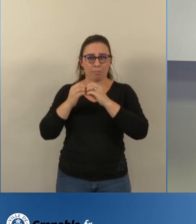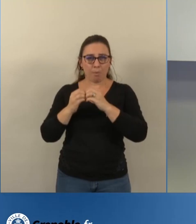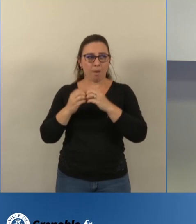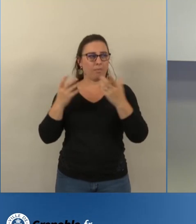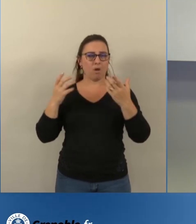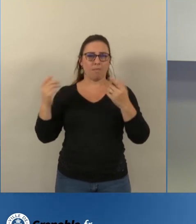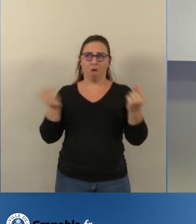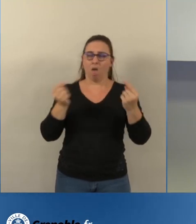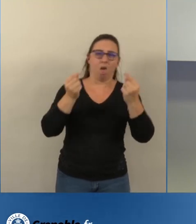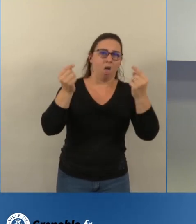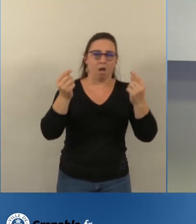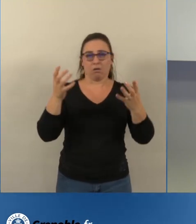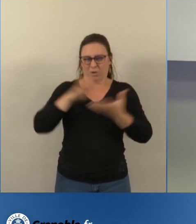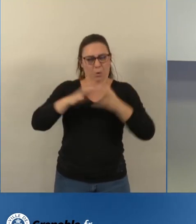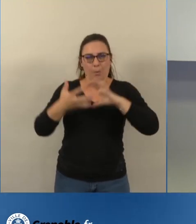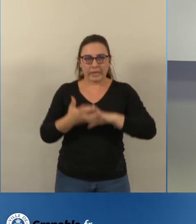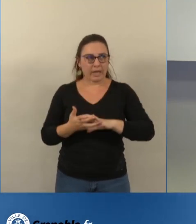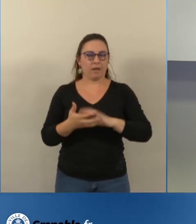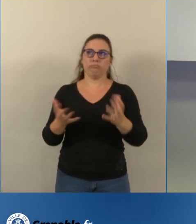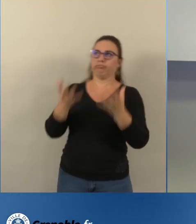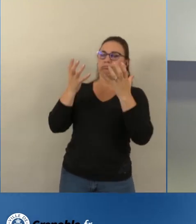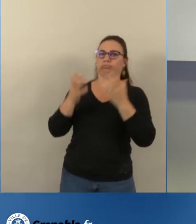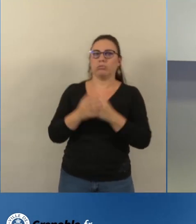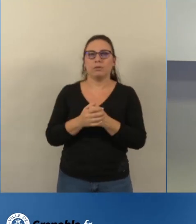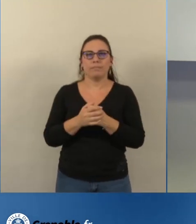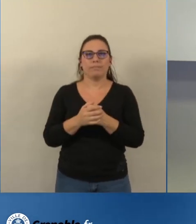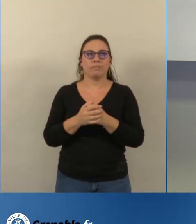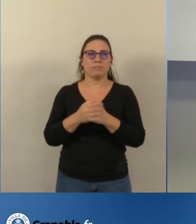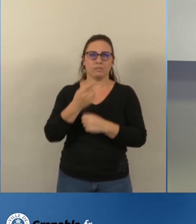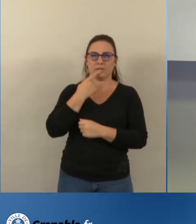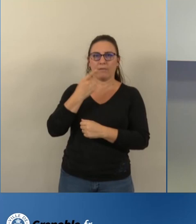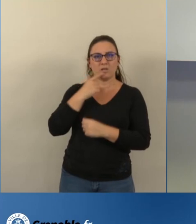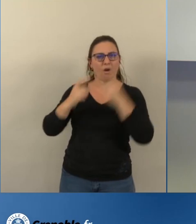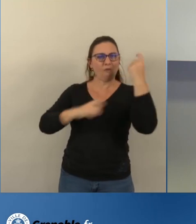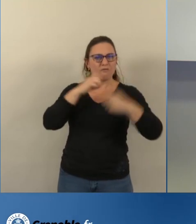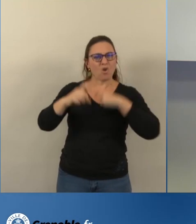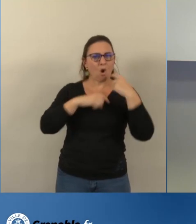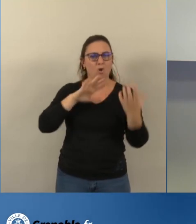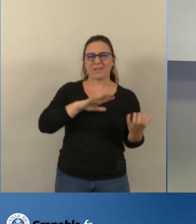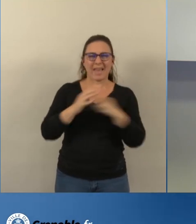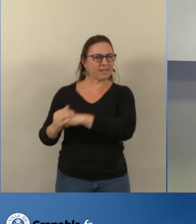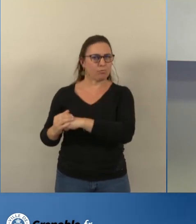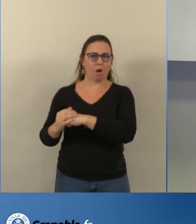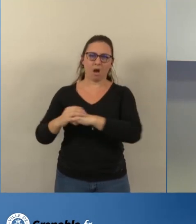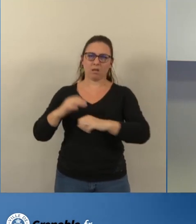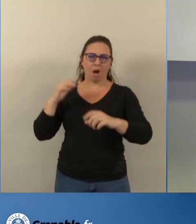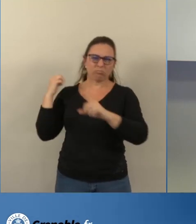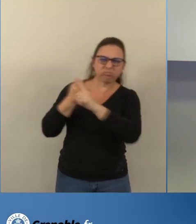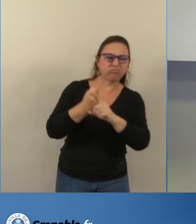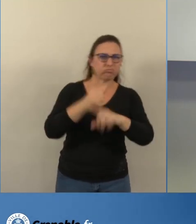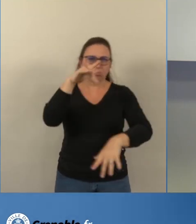atermoiements il renvoie dos à dos ce gouvernement les actes de violence de l'extrême droite et le droit